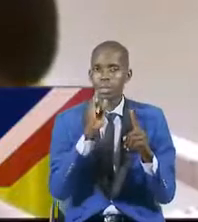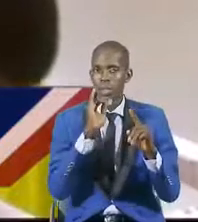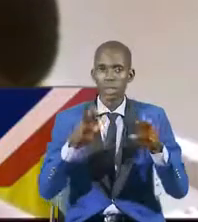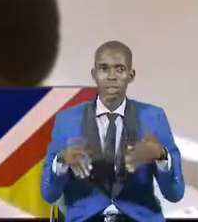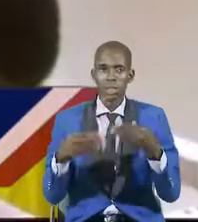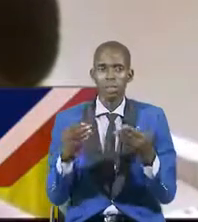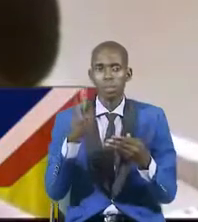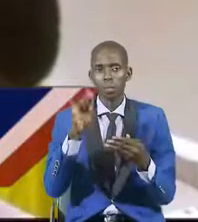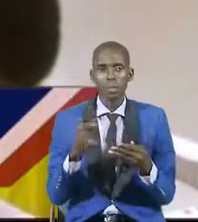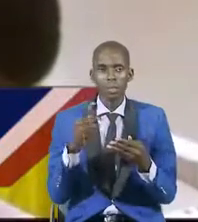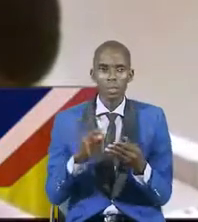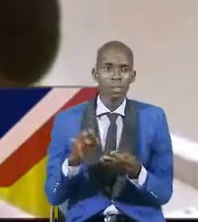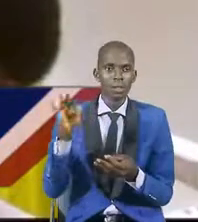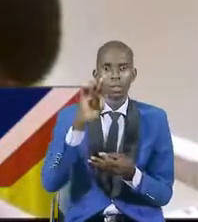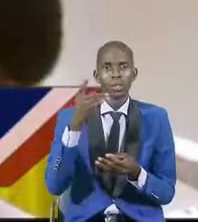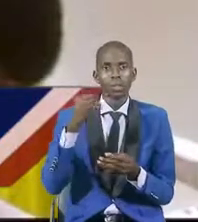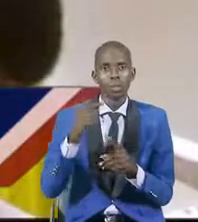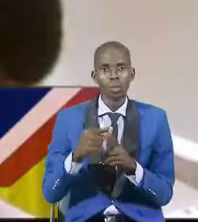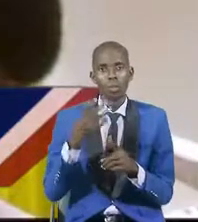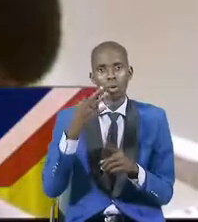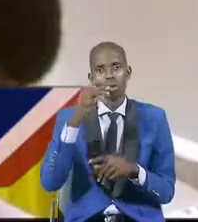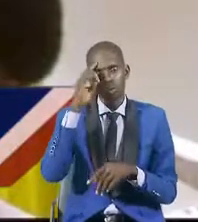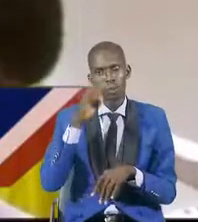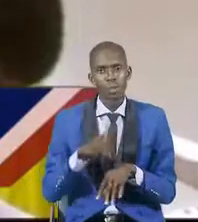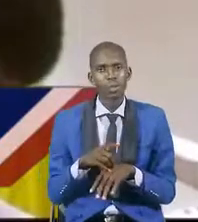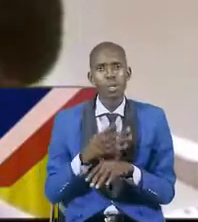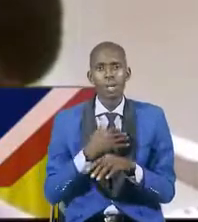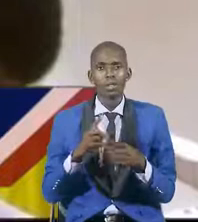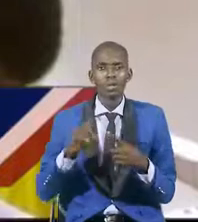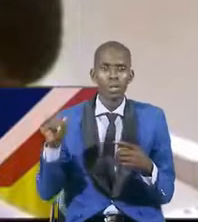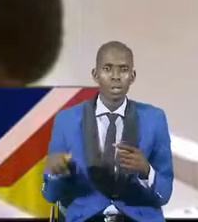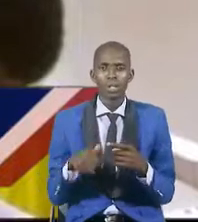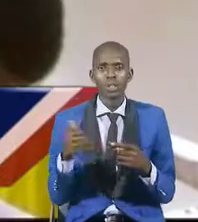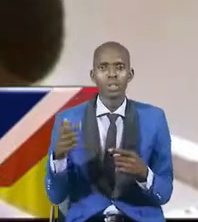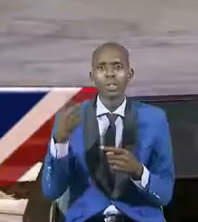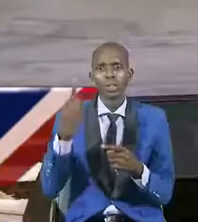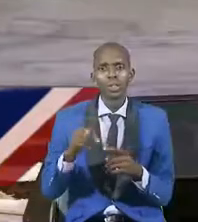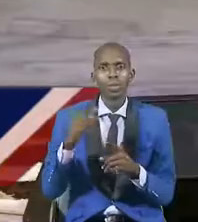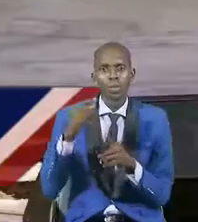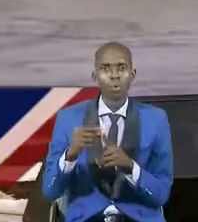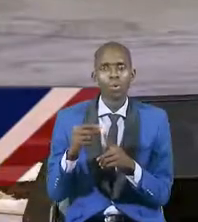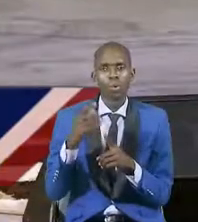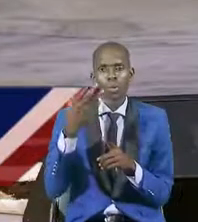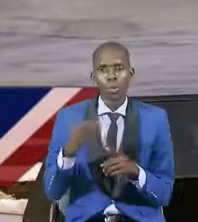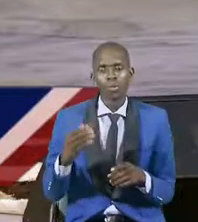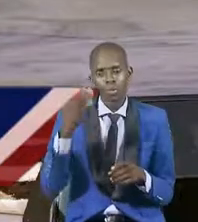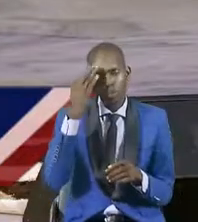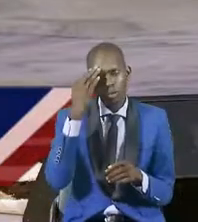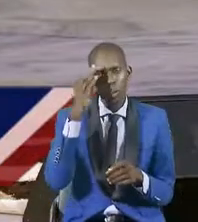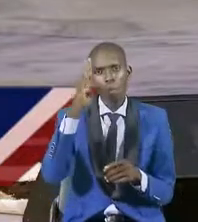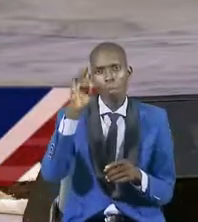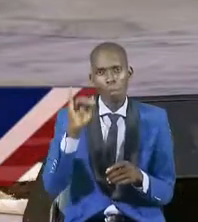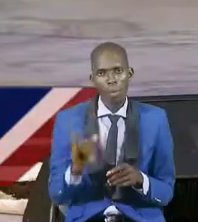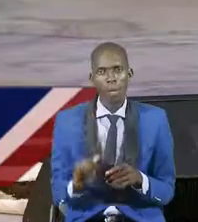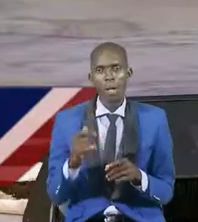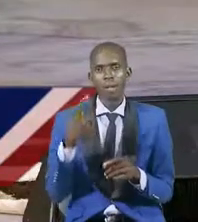l'un est donné par l'Esprit une parole de sagesse, à un autre une parole de